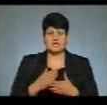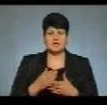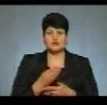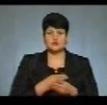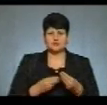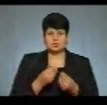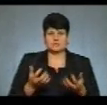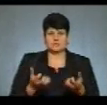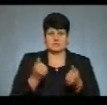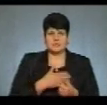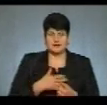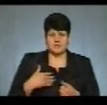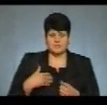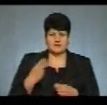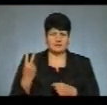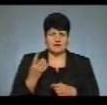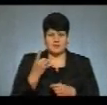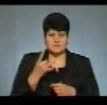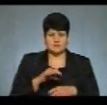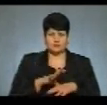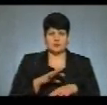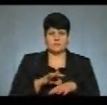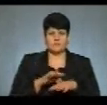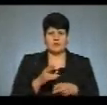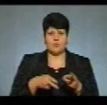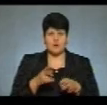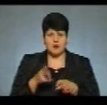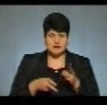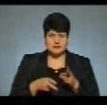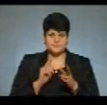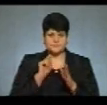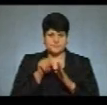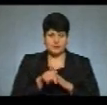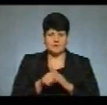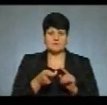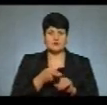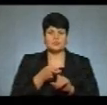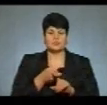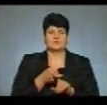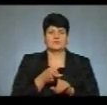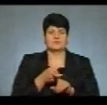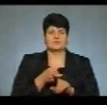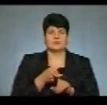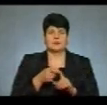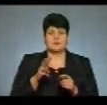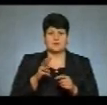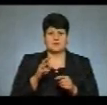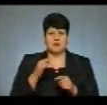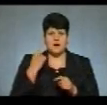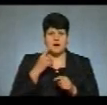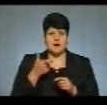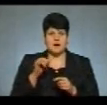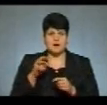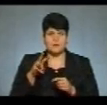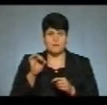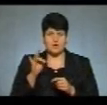вентиляції легень. Цій дитині двічі була проведена операція, оперативне втручання з приводу мастоїдиту, гаймориту. Це ще